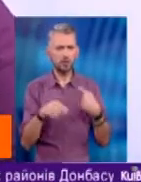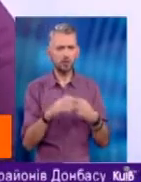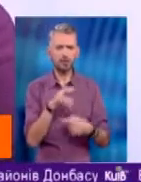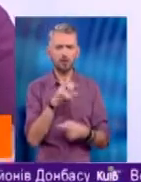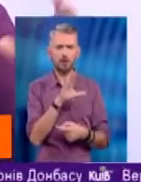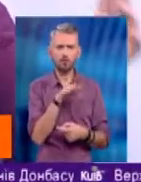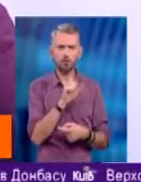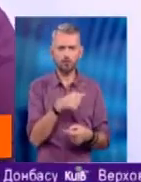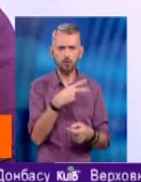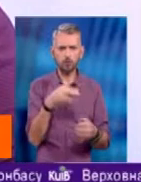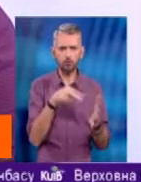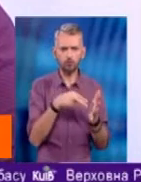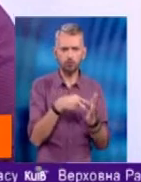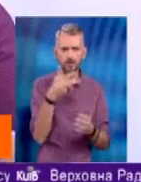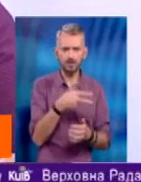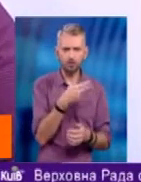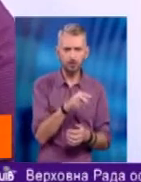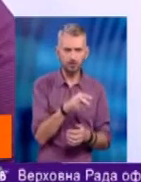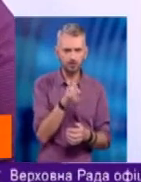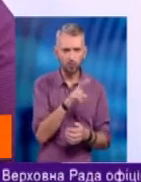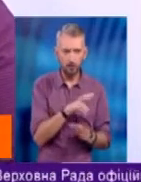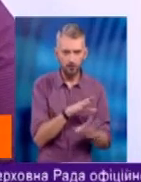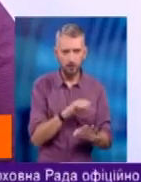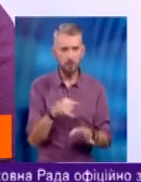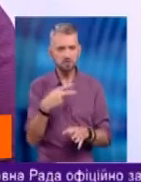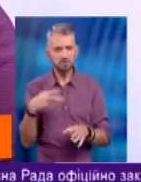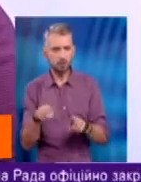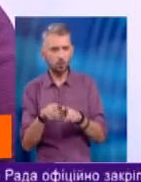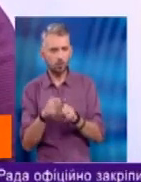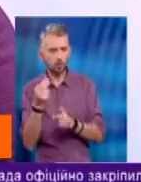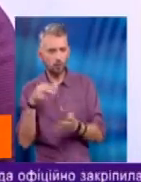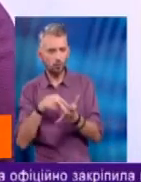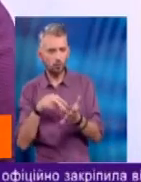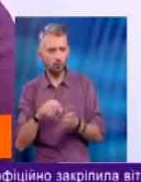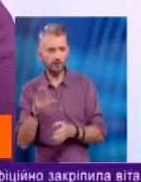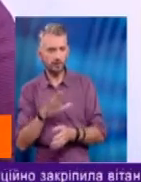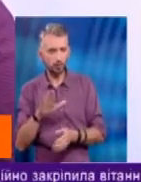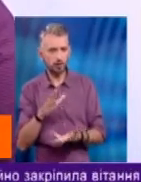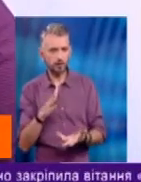у нас приблизно стоїть 3 тисячі євро чи доларів, да, і приблизно таку вартість коштує в Європі